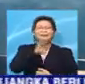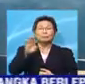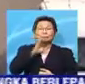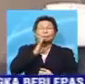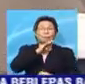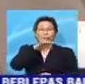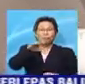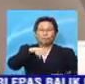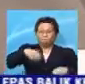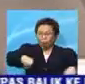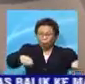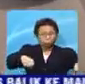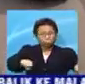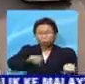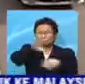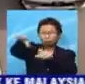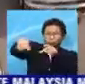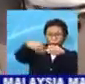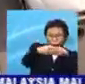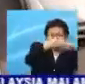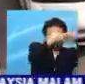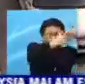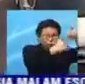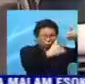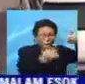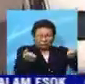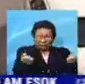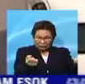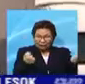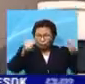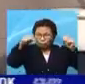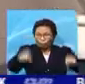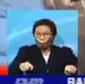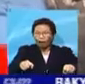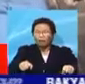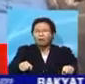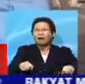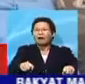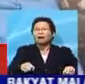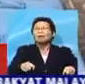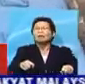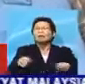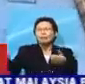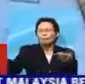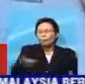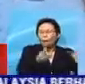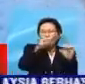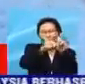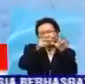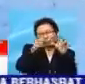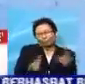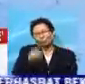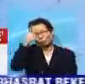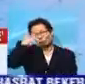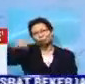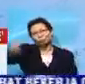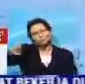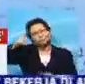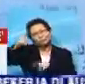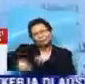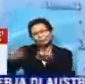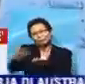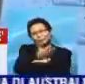beliau, motosikal tidak termasuk dalam senarai kenderaan yang membolehkan pemiliknya membawa penumpang untuk tujuan